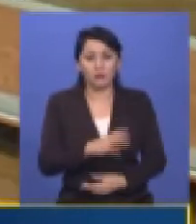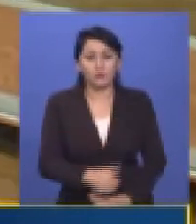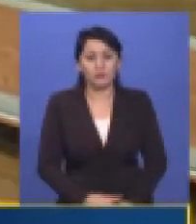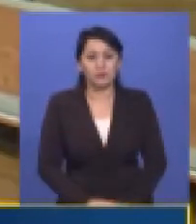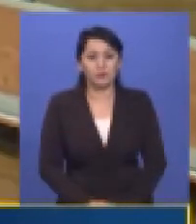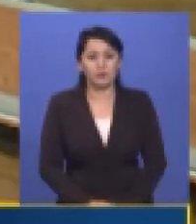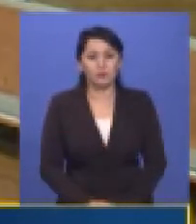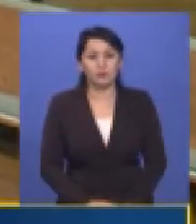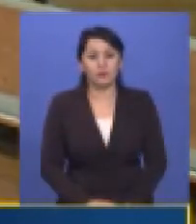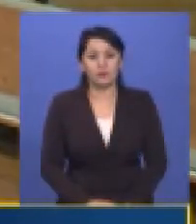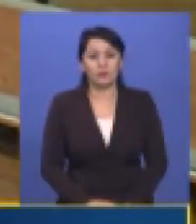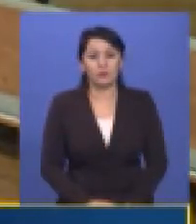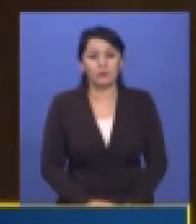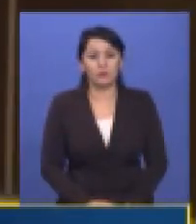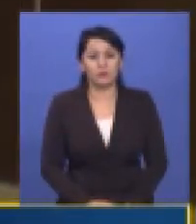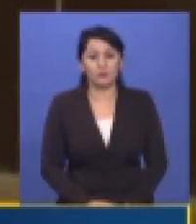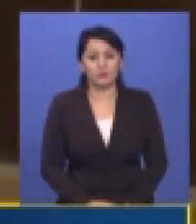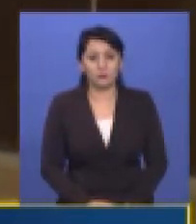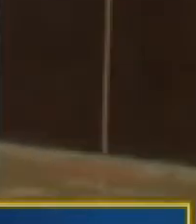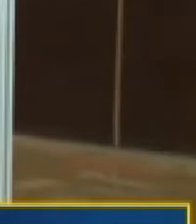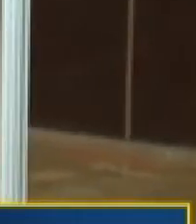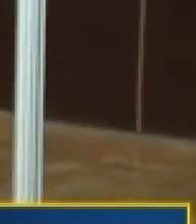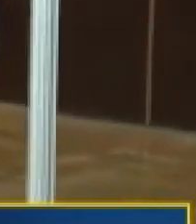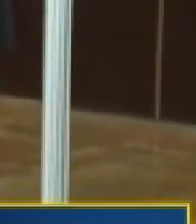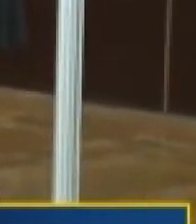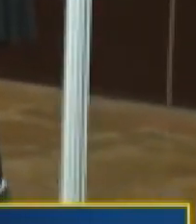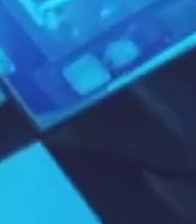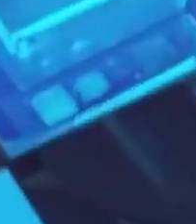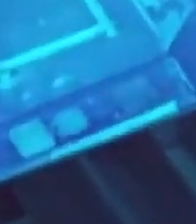Жанбота Естайқызы, Наталья Едова, Анатолий Белонок, жаңалықтар қызметі.